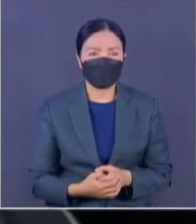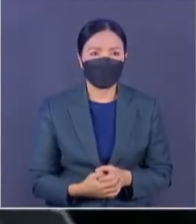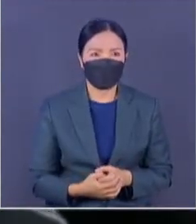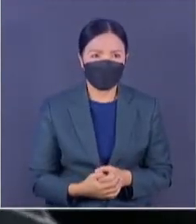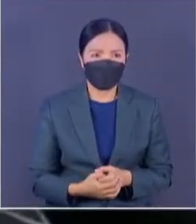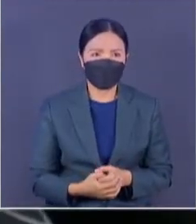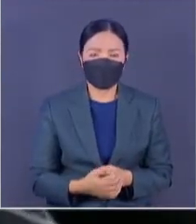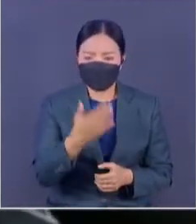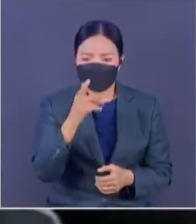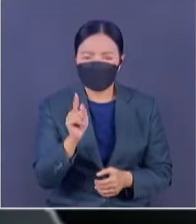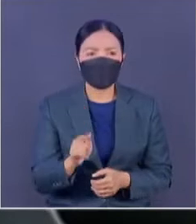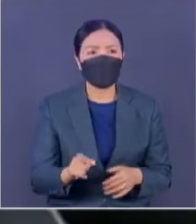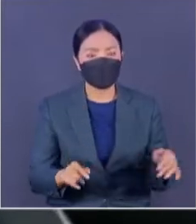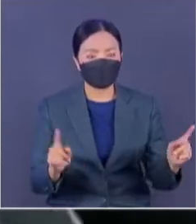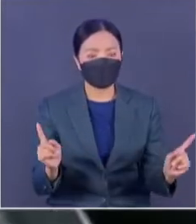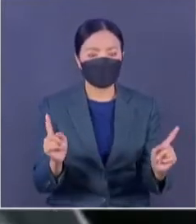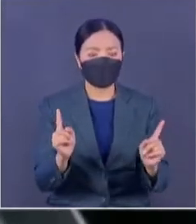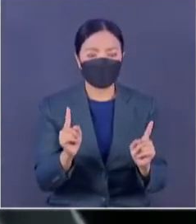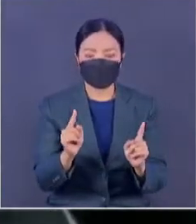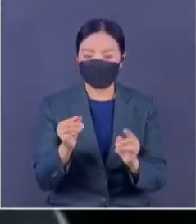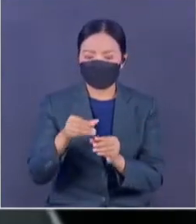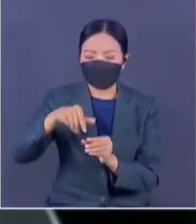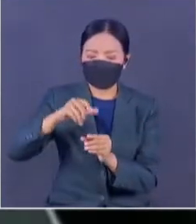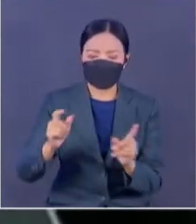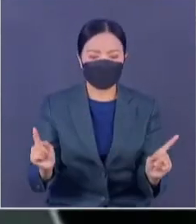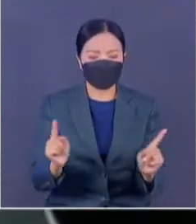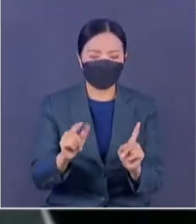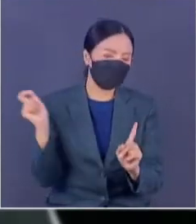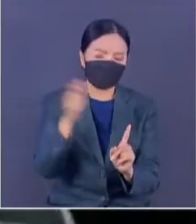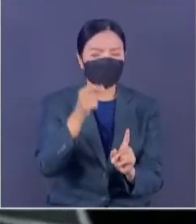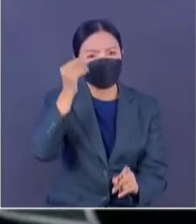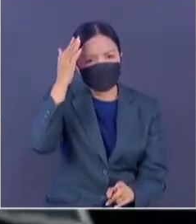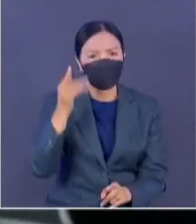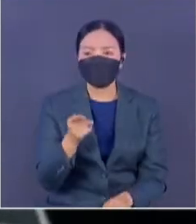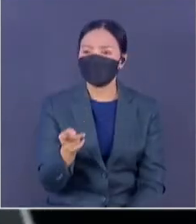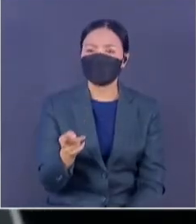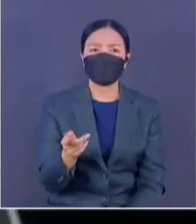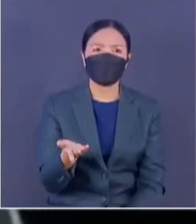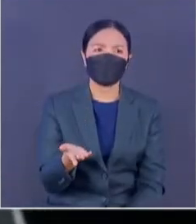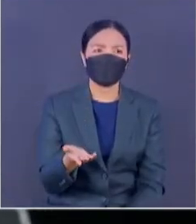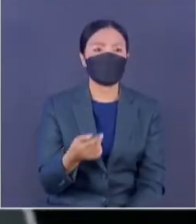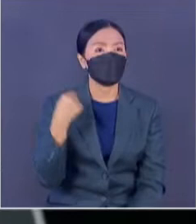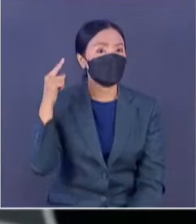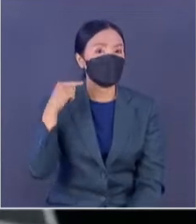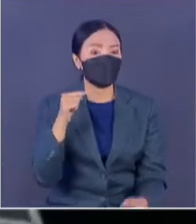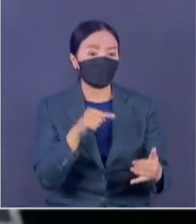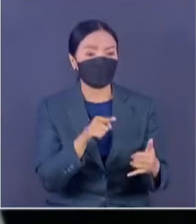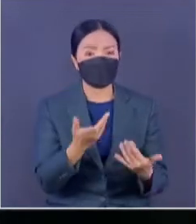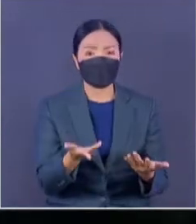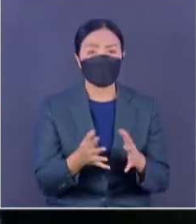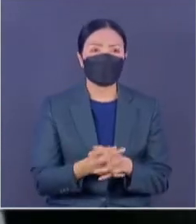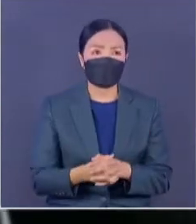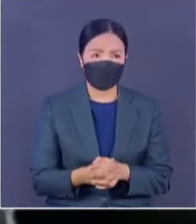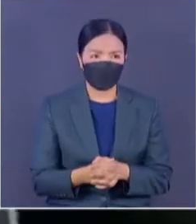เอาเครื่องดื่มชูกำลังไปตีหัวจนหัวเขาแตกเนี่ย คุณผู้ชมคะคือผู้เสียหายหญิงชาวเมียนมารายนี้นะคะเขาก็